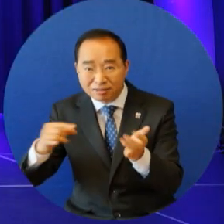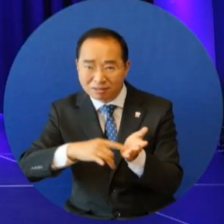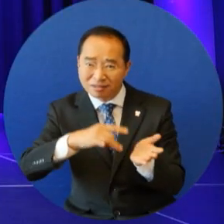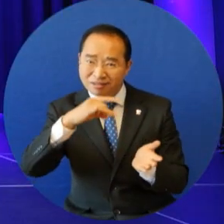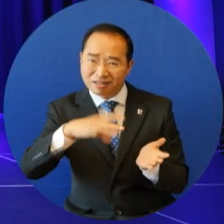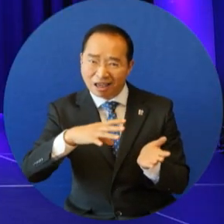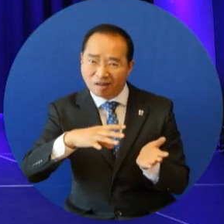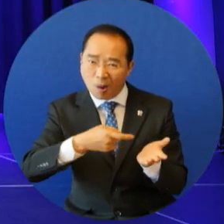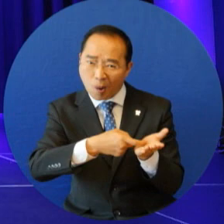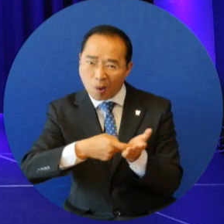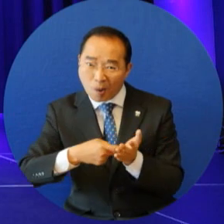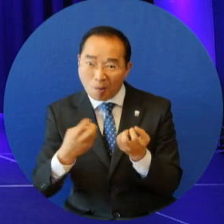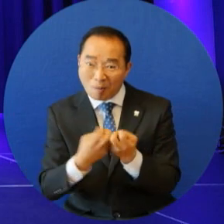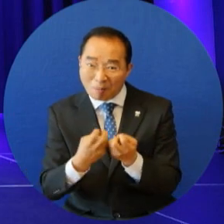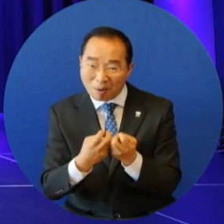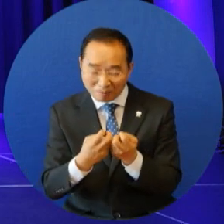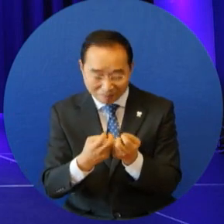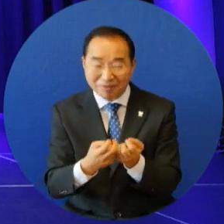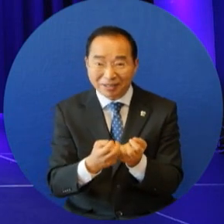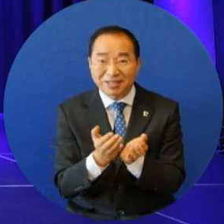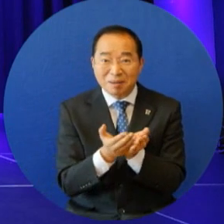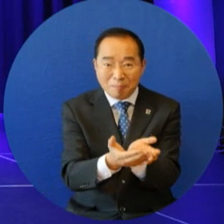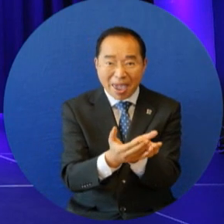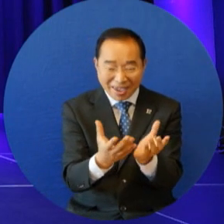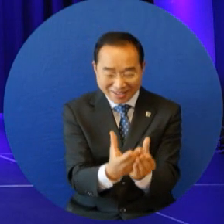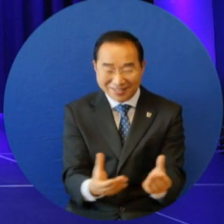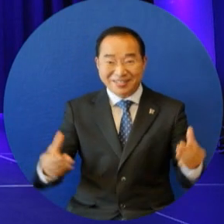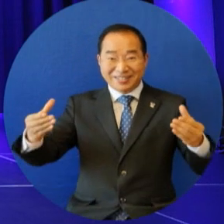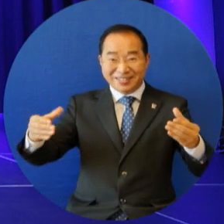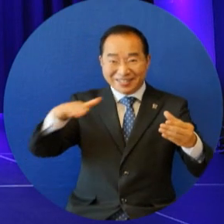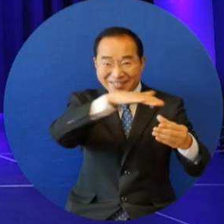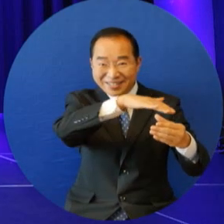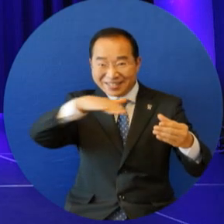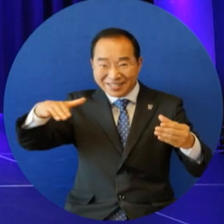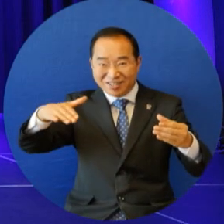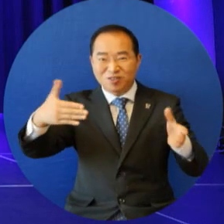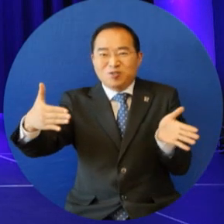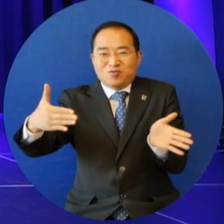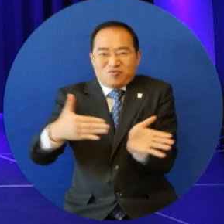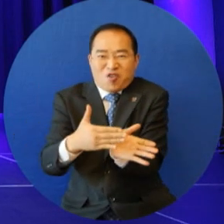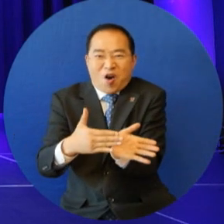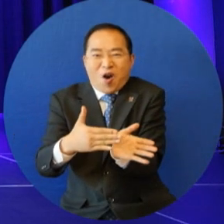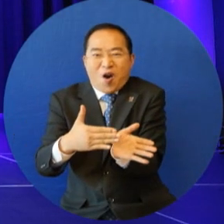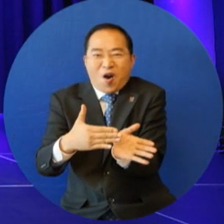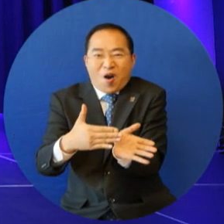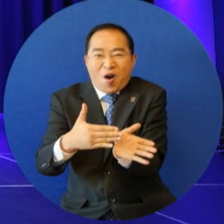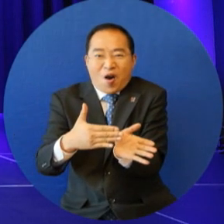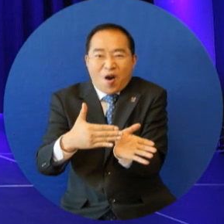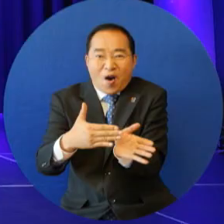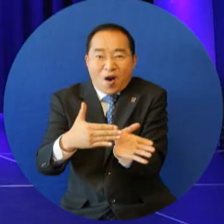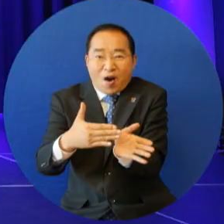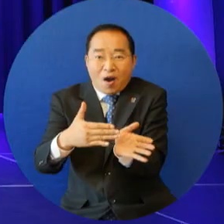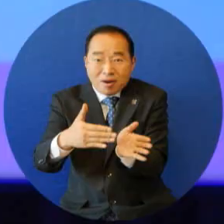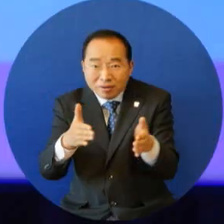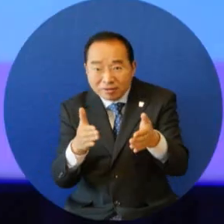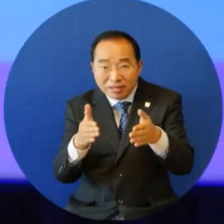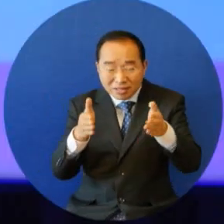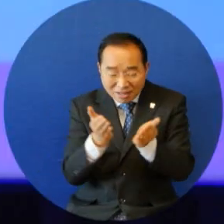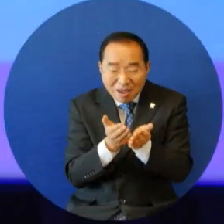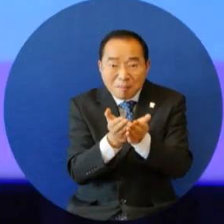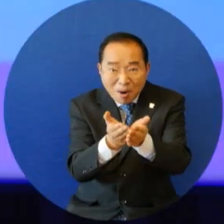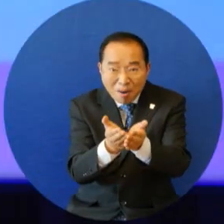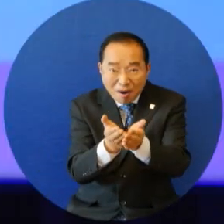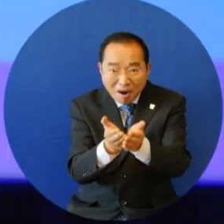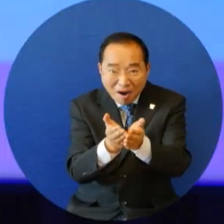위해서 갑판에 붙어있던 대포들을 다 떼어보내고 갑판은 아주 비좁게 만들고